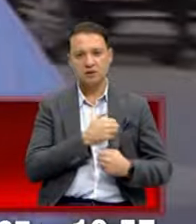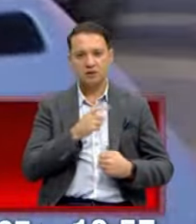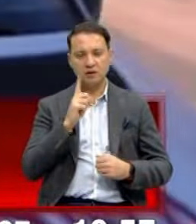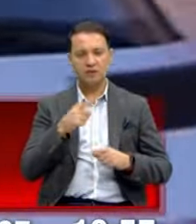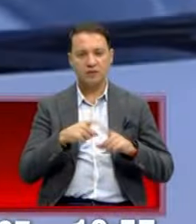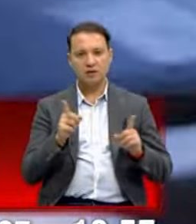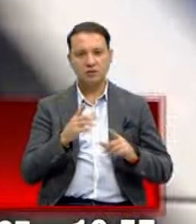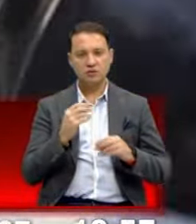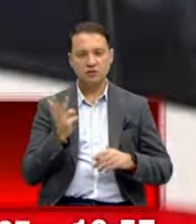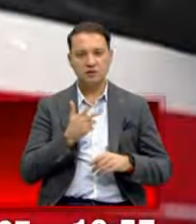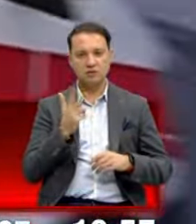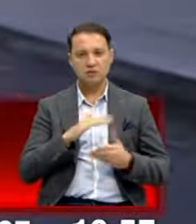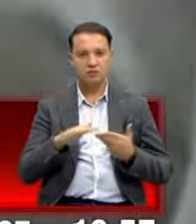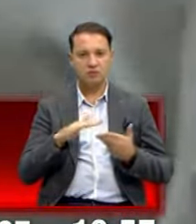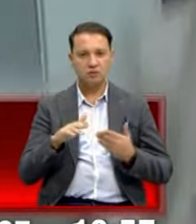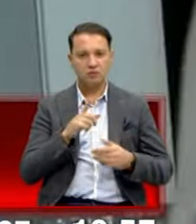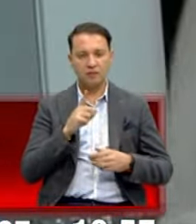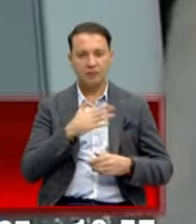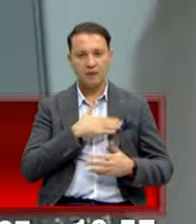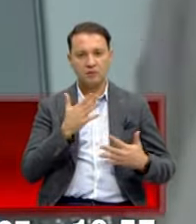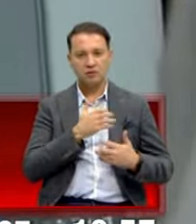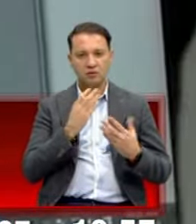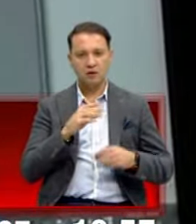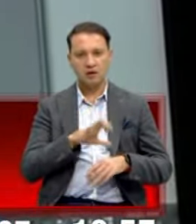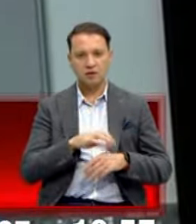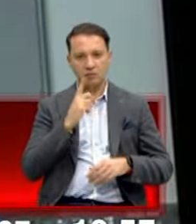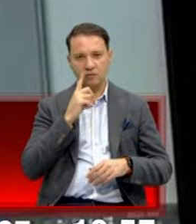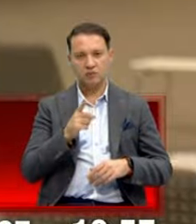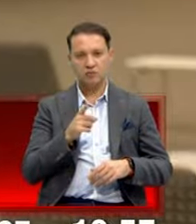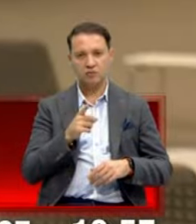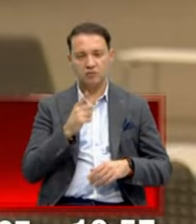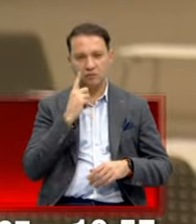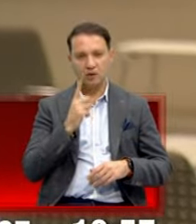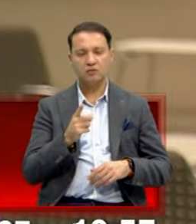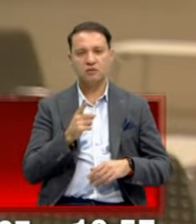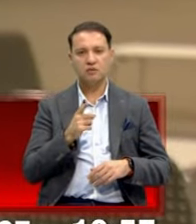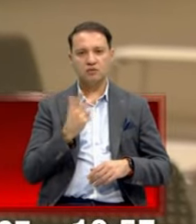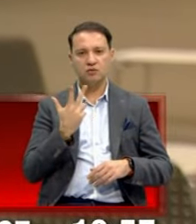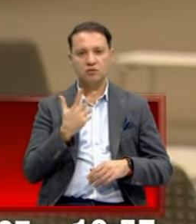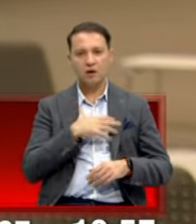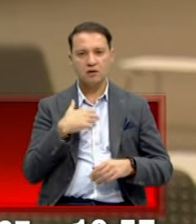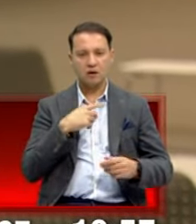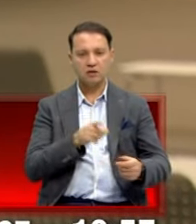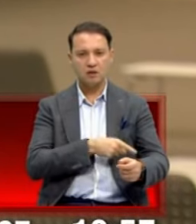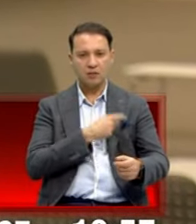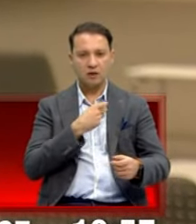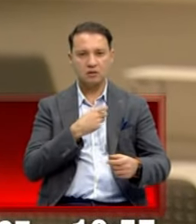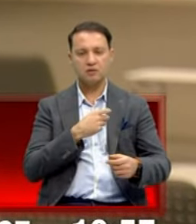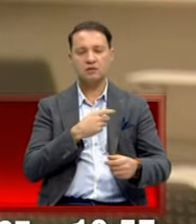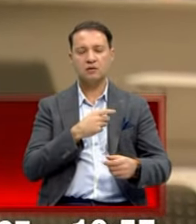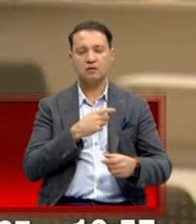tek farkı ise çok hızlı düzelmesi. Kalp krizi geçiren hastaya bakıyoruz. Bakıyoruz ki 3 ana damar yani koroner